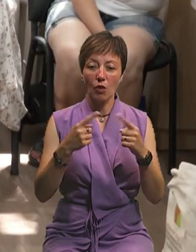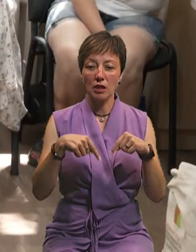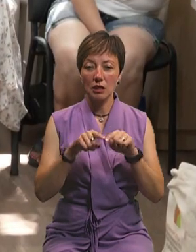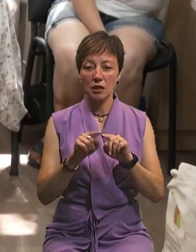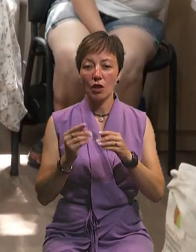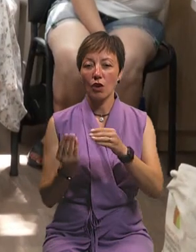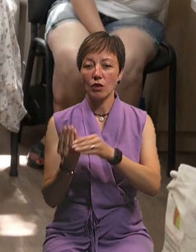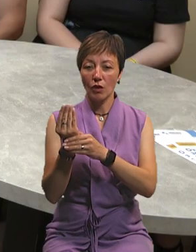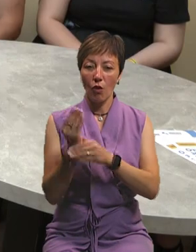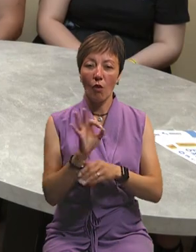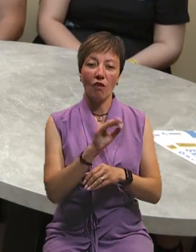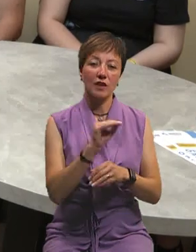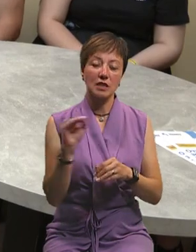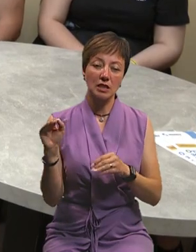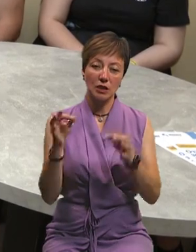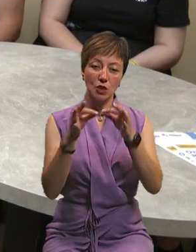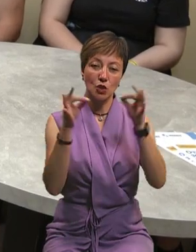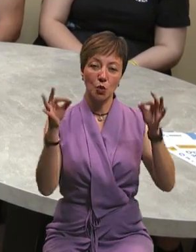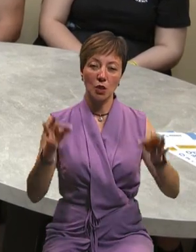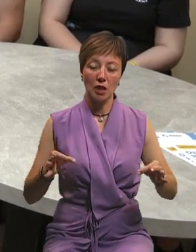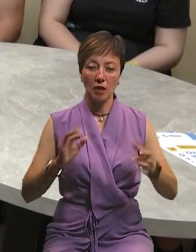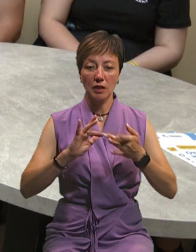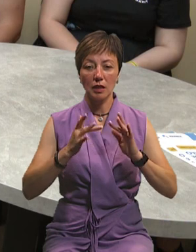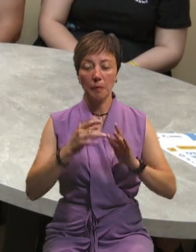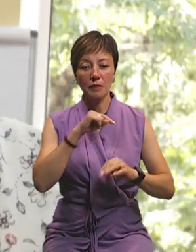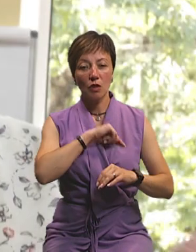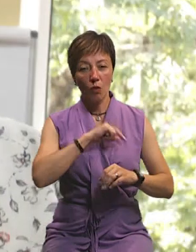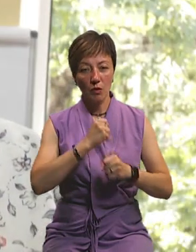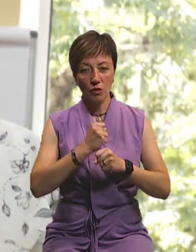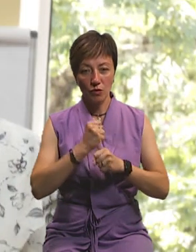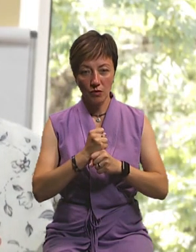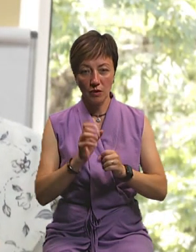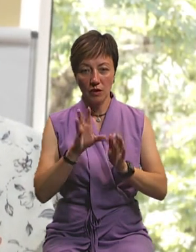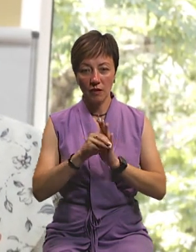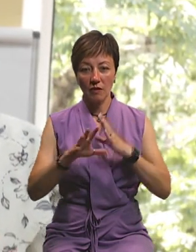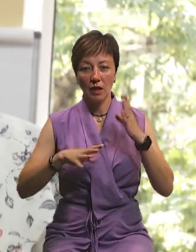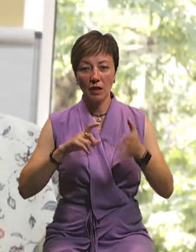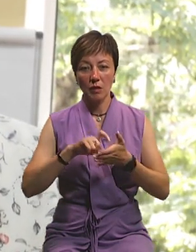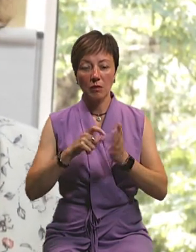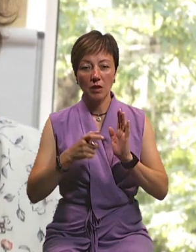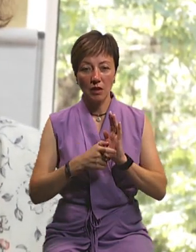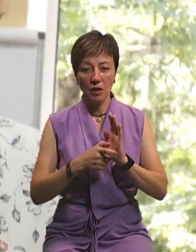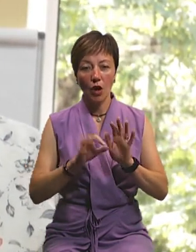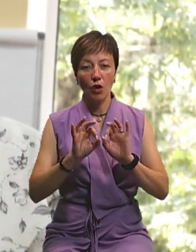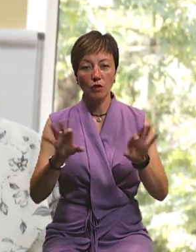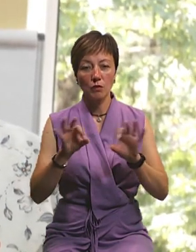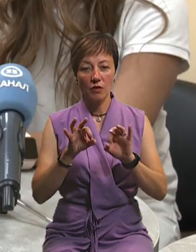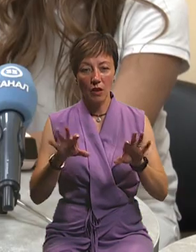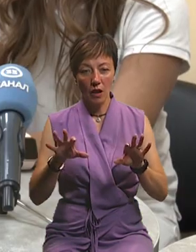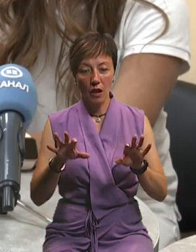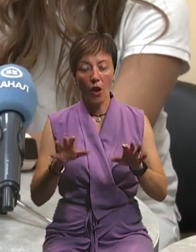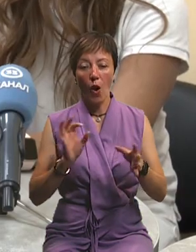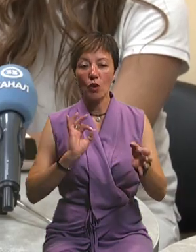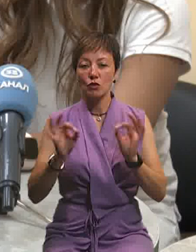розміщувати в себе на офіційних сторінках у соцмережах психологиня що працюватиме в тренінговій кімнаті Марина Лукашук розповіла суспільному